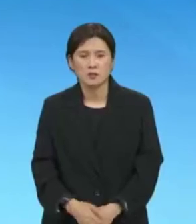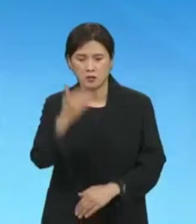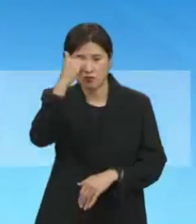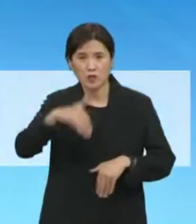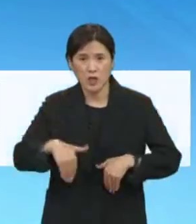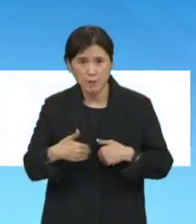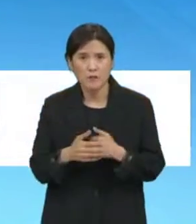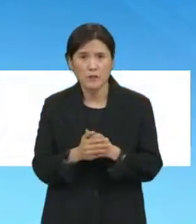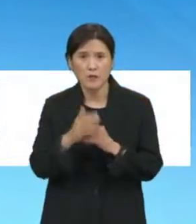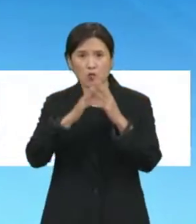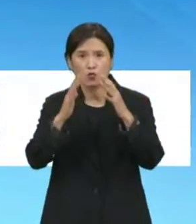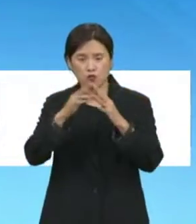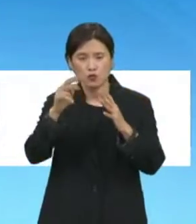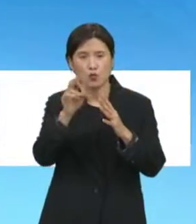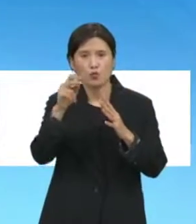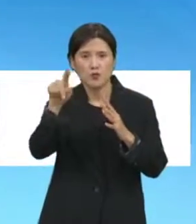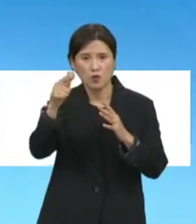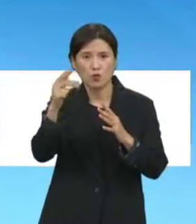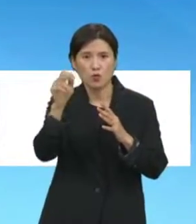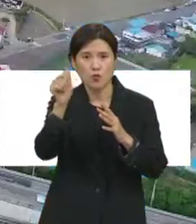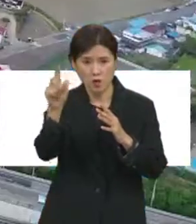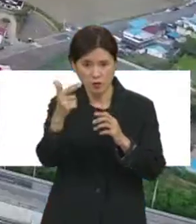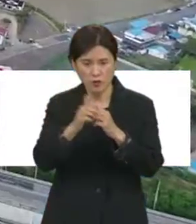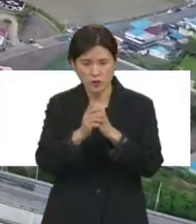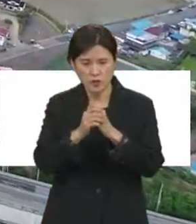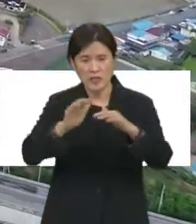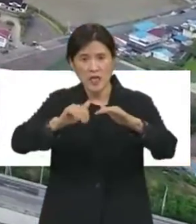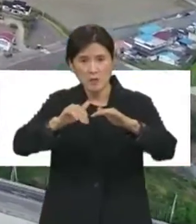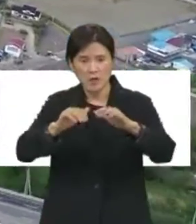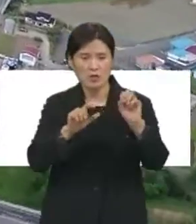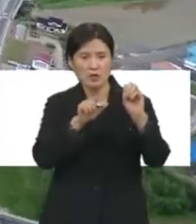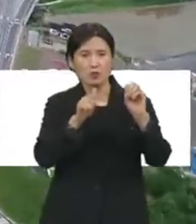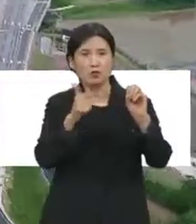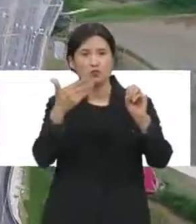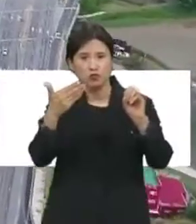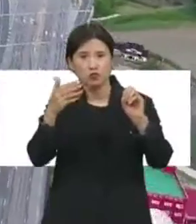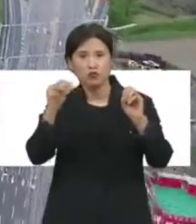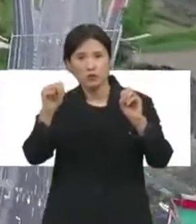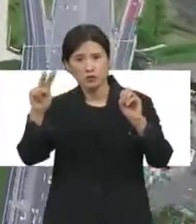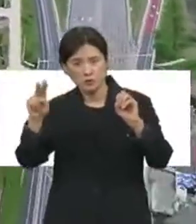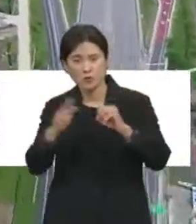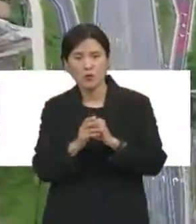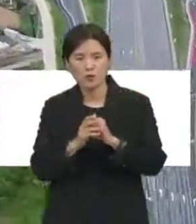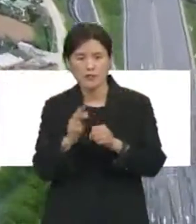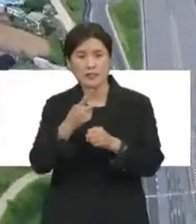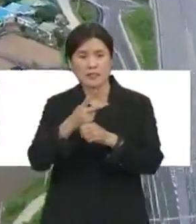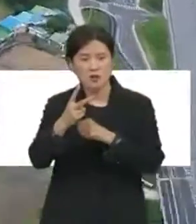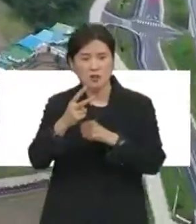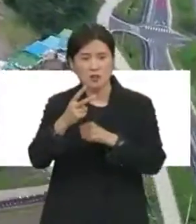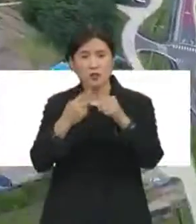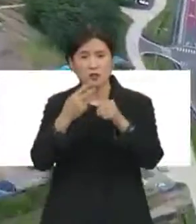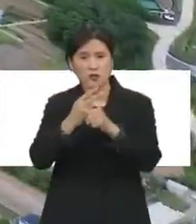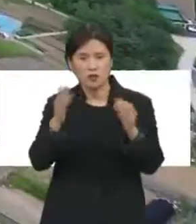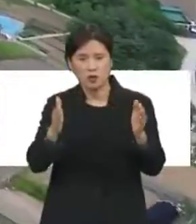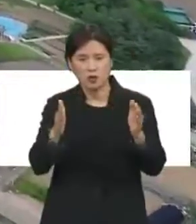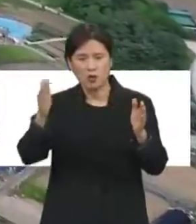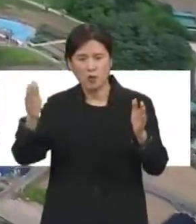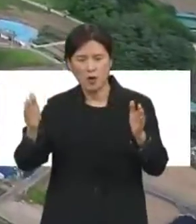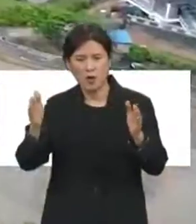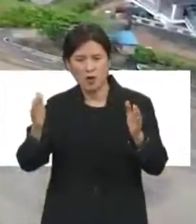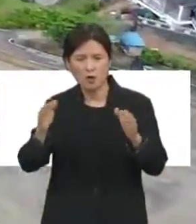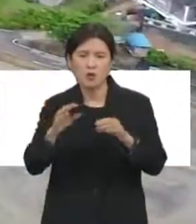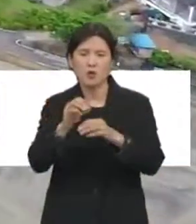충남도는 공주 송선 동연 지구 도시 개발 사업지 0.9km 2026년까지 2년간 토지 거래